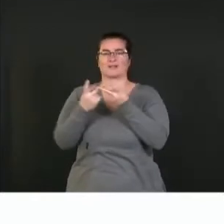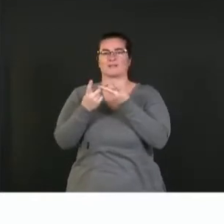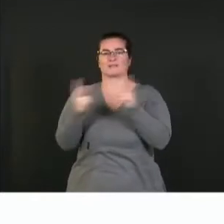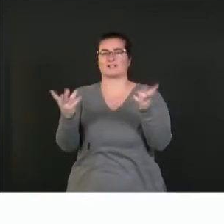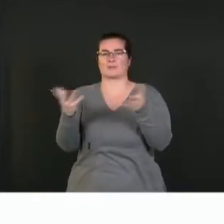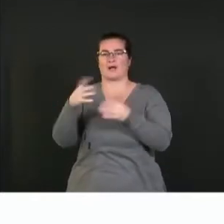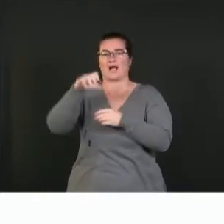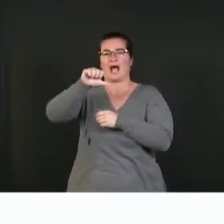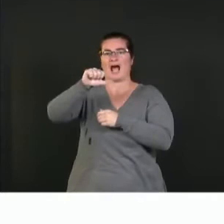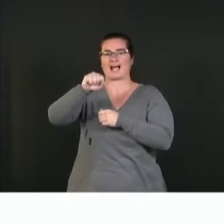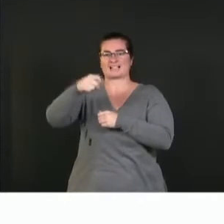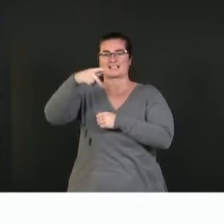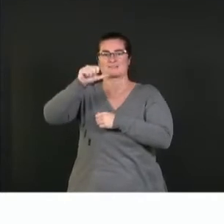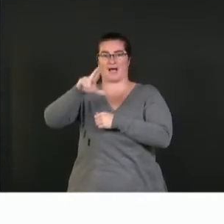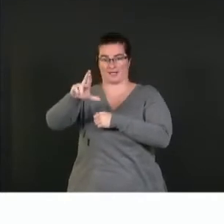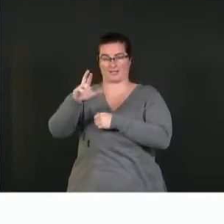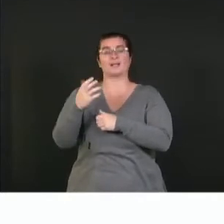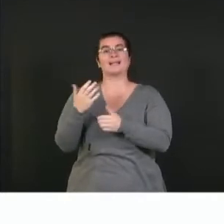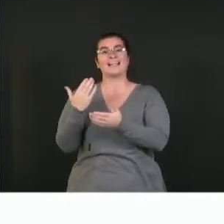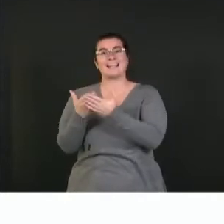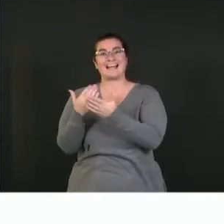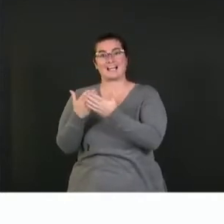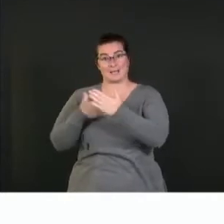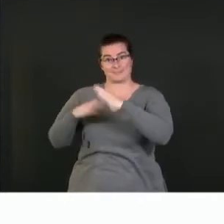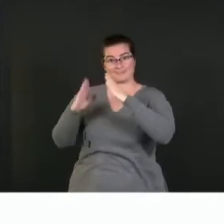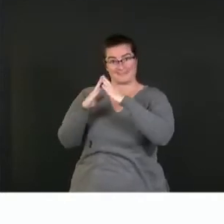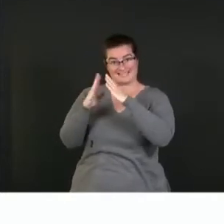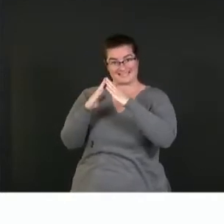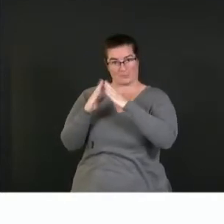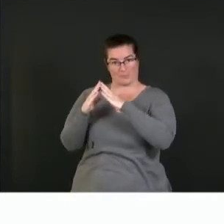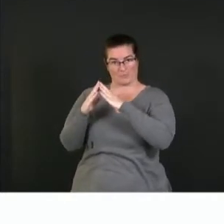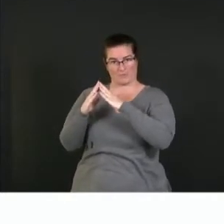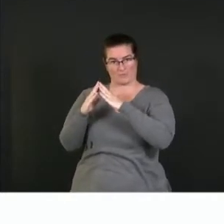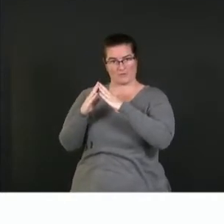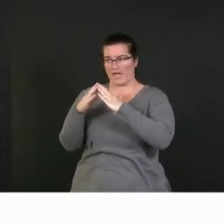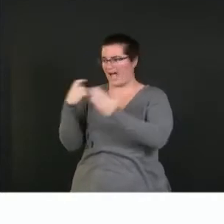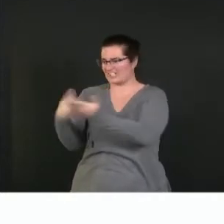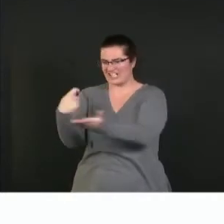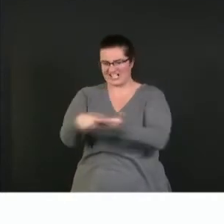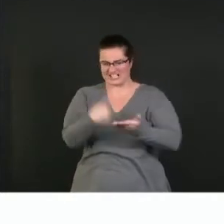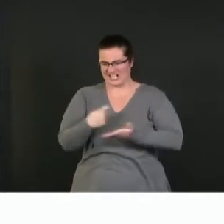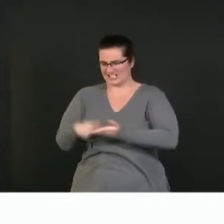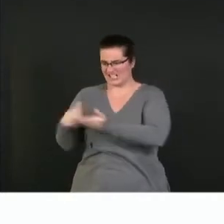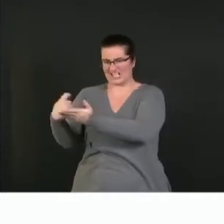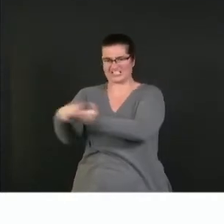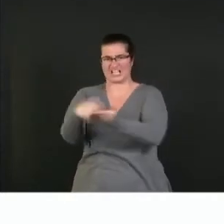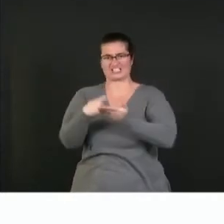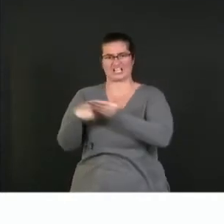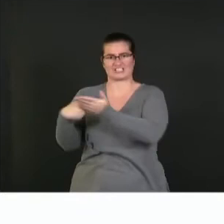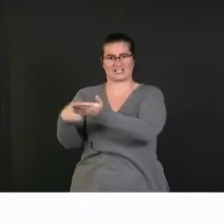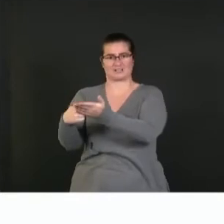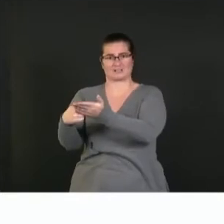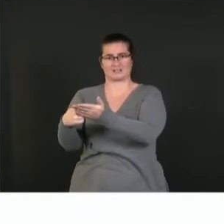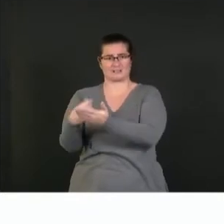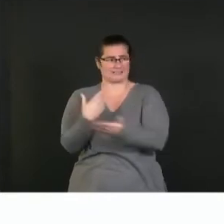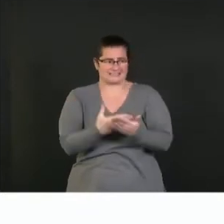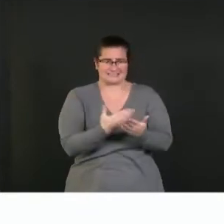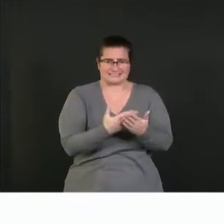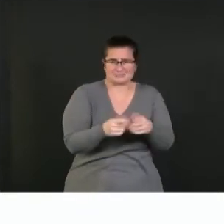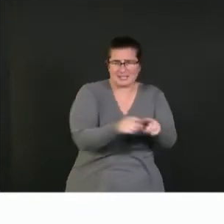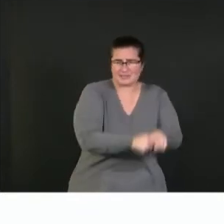avoir dans les monts d'Arrée. Plus aucune maison disponible à Brasparts. Et Brasparts est synonyme de tout le reste. Donc le